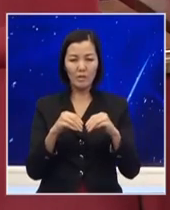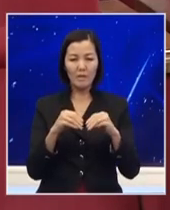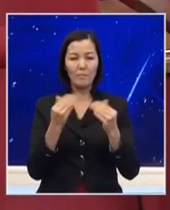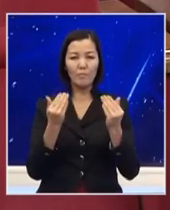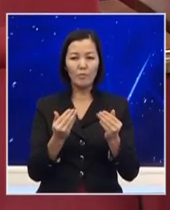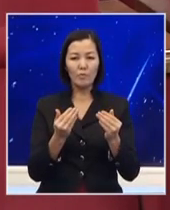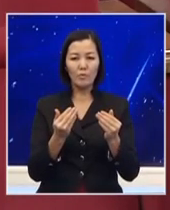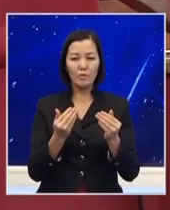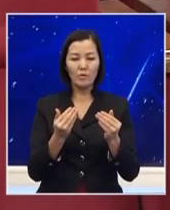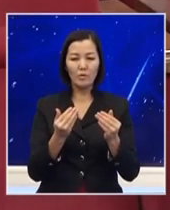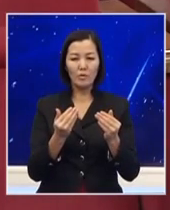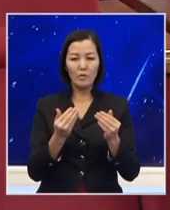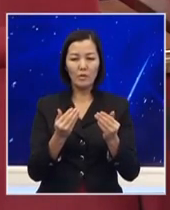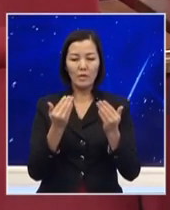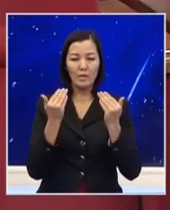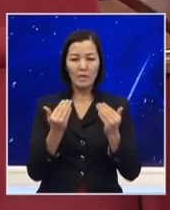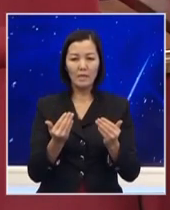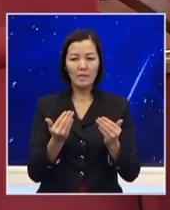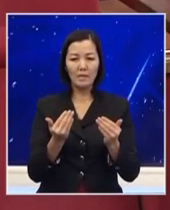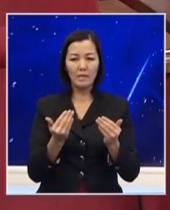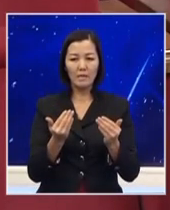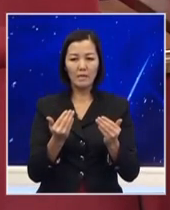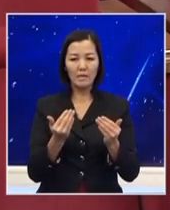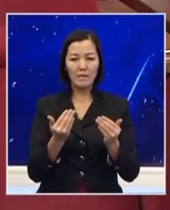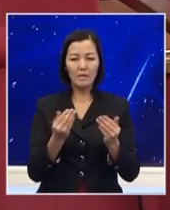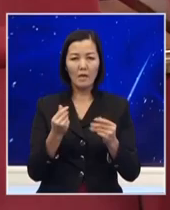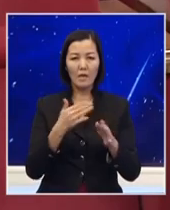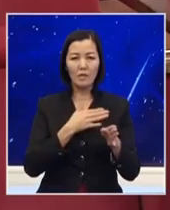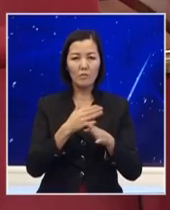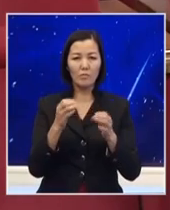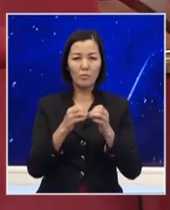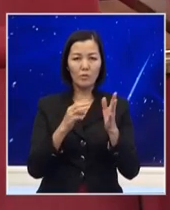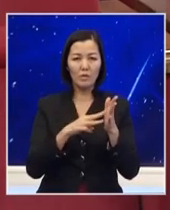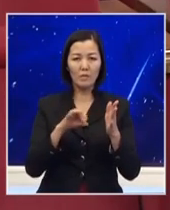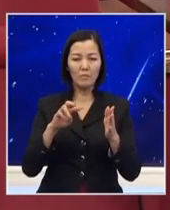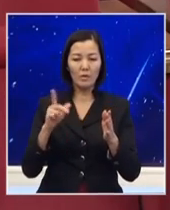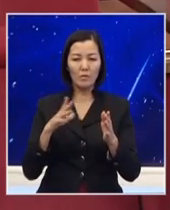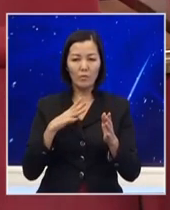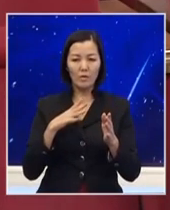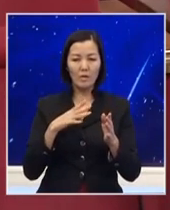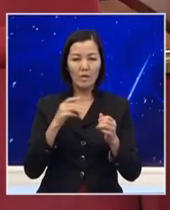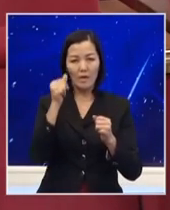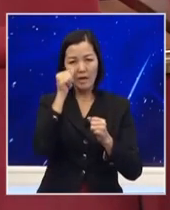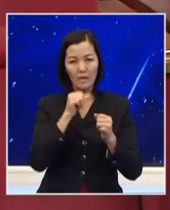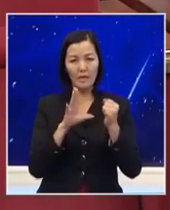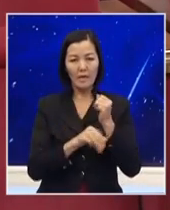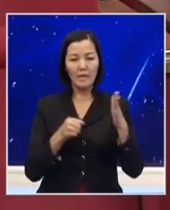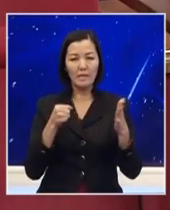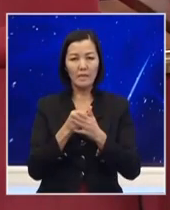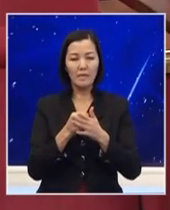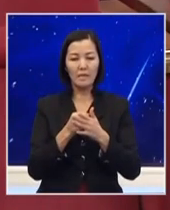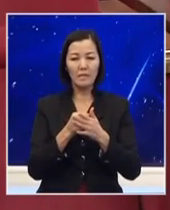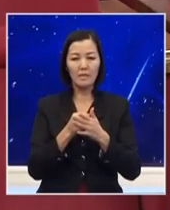уже пределге келдім. Енді мен қазір пайыздық ақша бөлінді 32 миллион. Осы айдың аяғында, декабрьдің